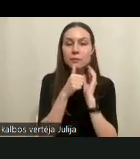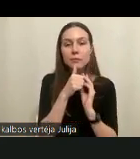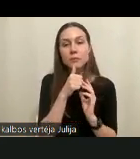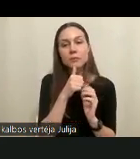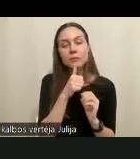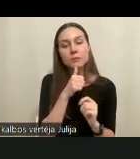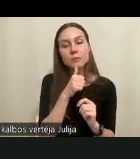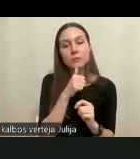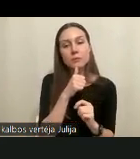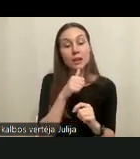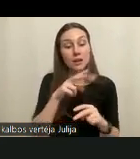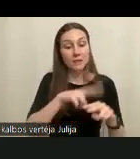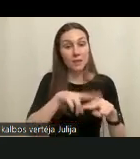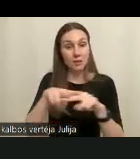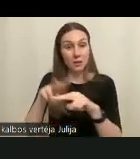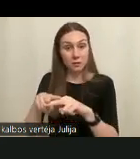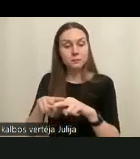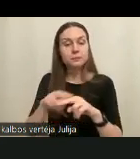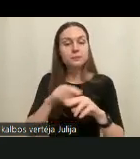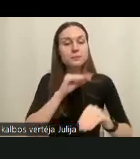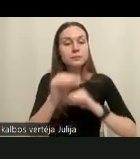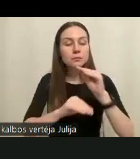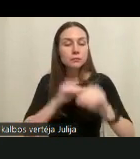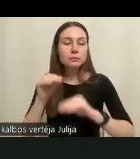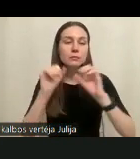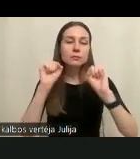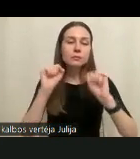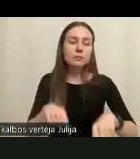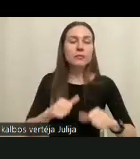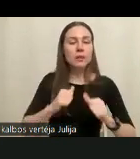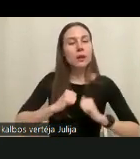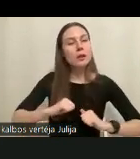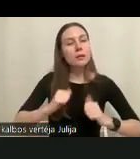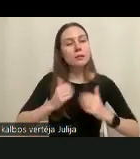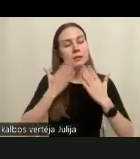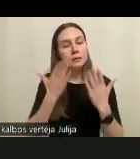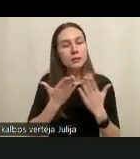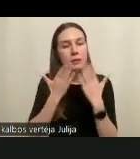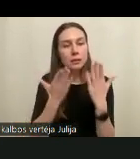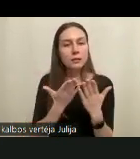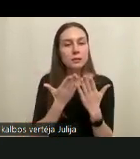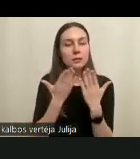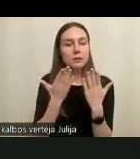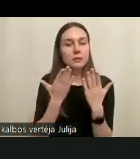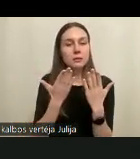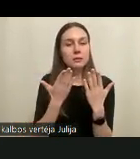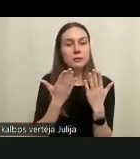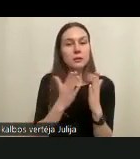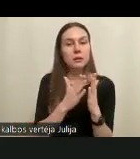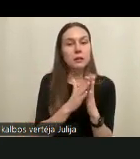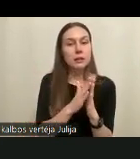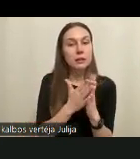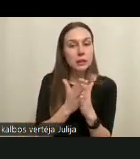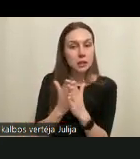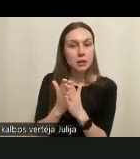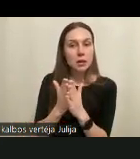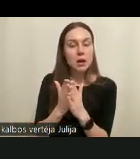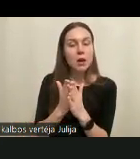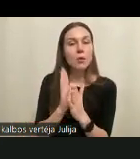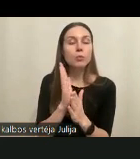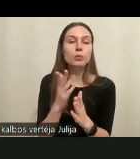skaityti zonas, kuriuose galima ramiai skaityti. Ir knygos taps labiau vertinamas